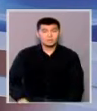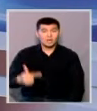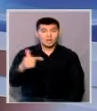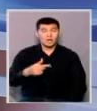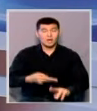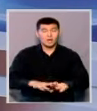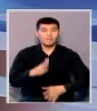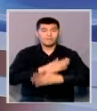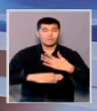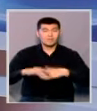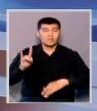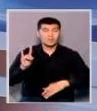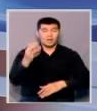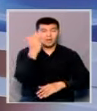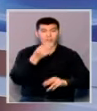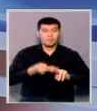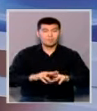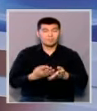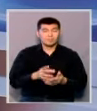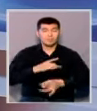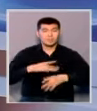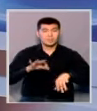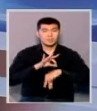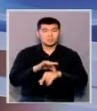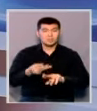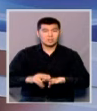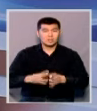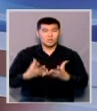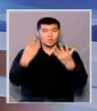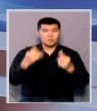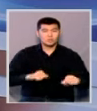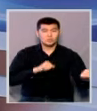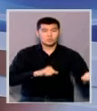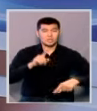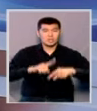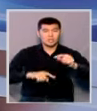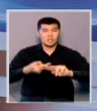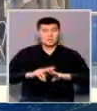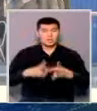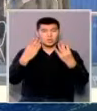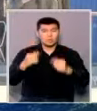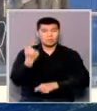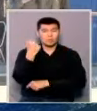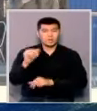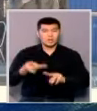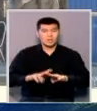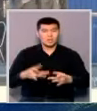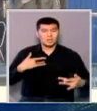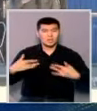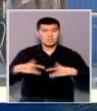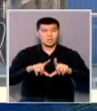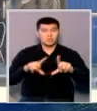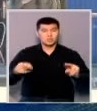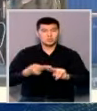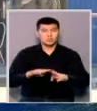Атрауские инвалиды по зрению провели праздничное мероприятие, посвященное Дню защитника Отечества и Дню Победы. На концерте